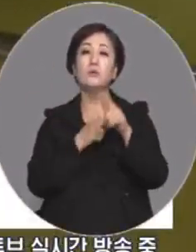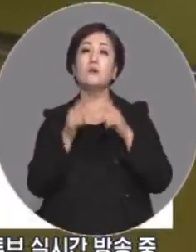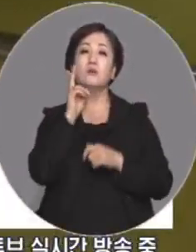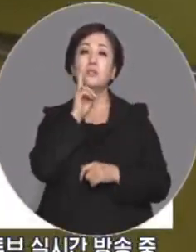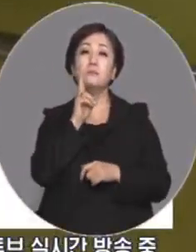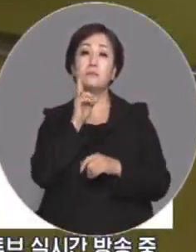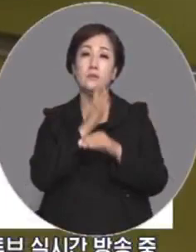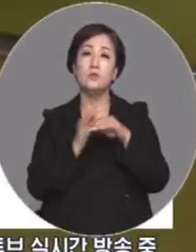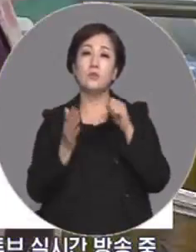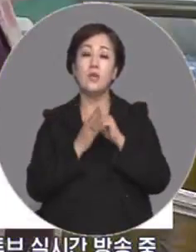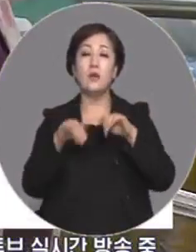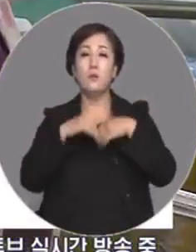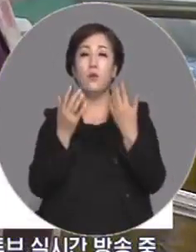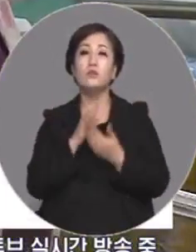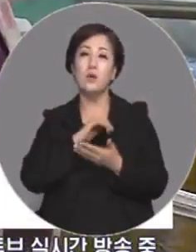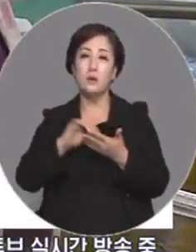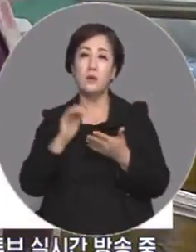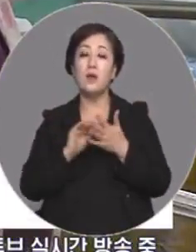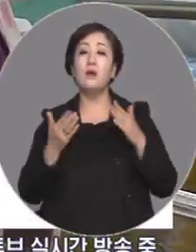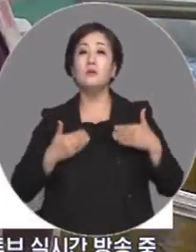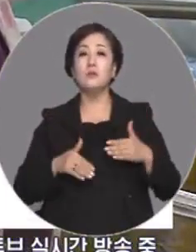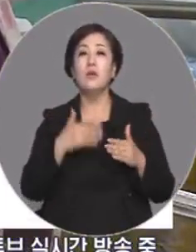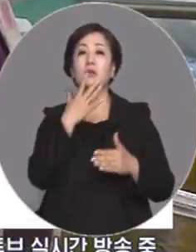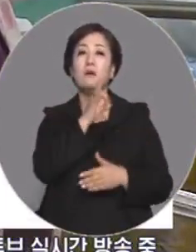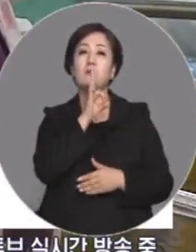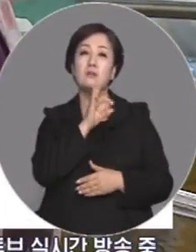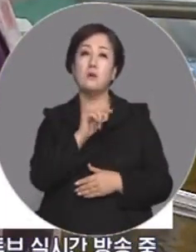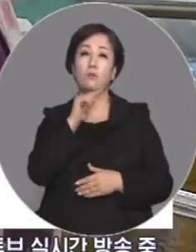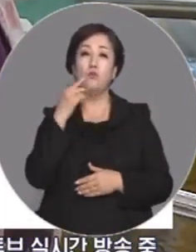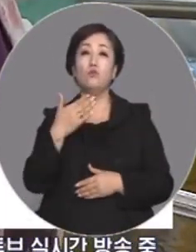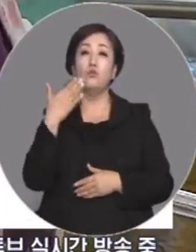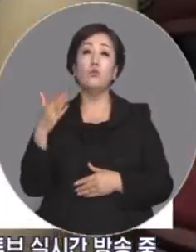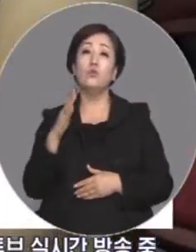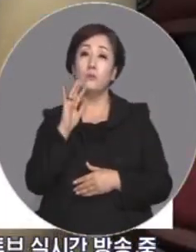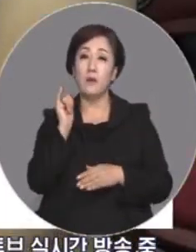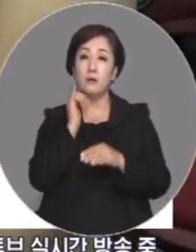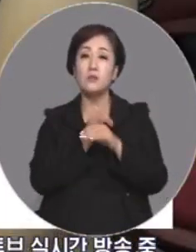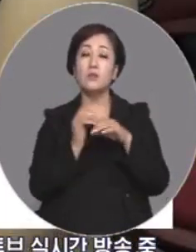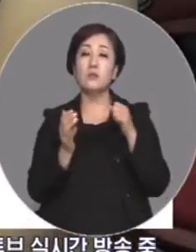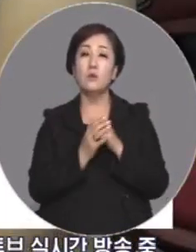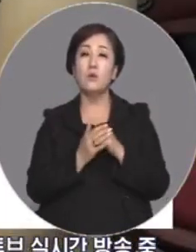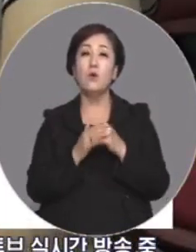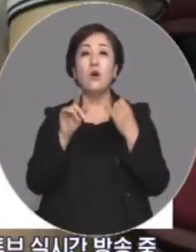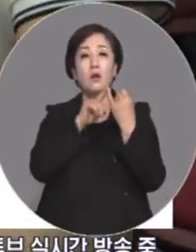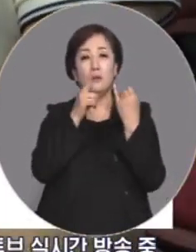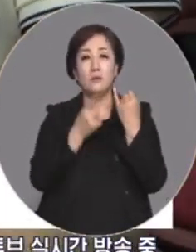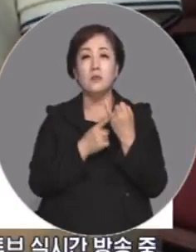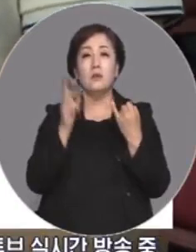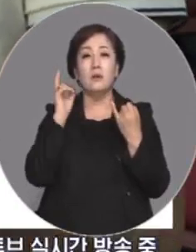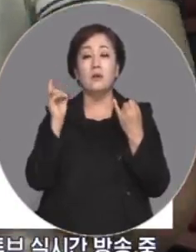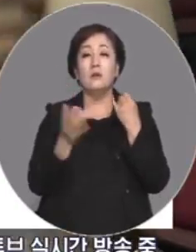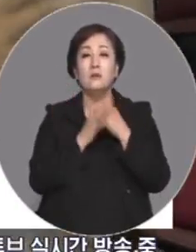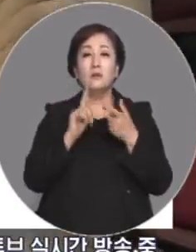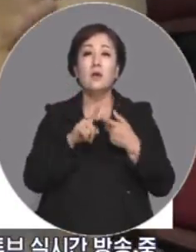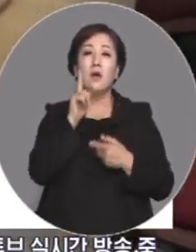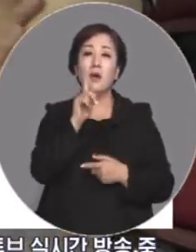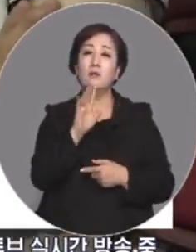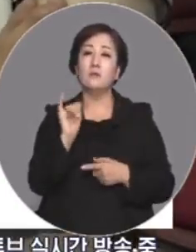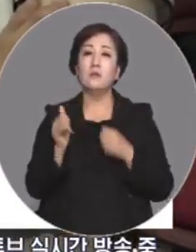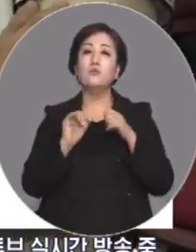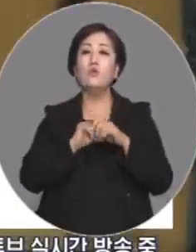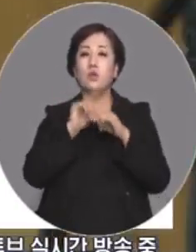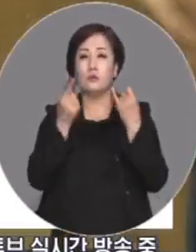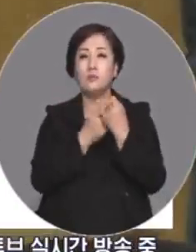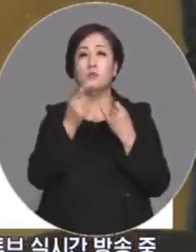심각해 지난해 합계 출산율 0.99명을 기록했습니다. 가임 여성이 한 명의 아기도 쉽게 갖지 않는다는